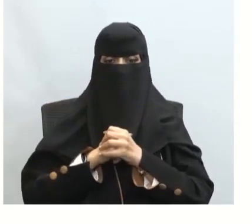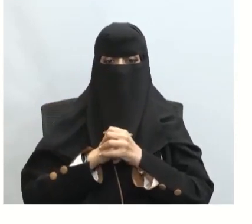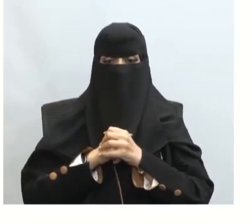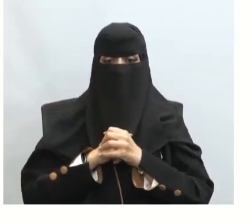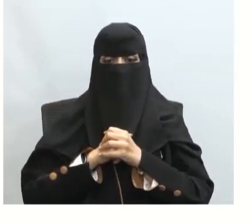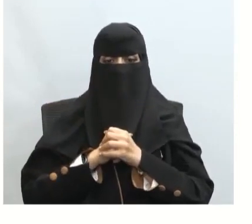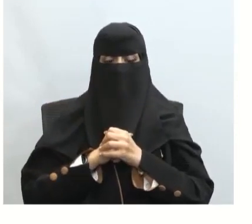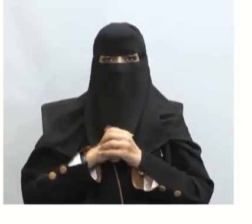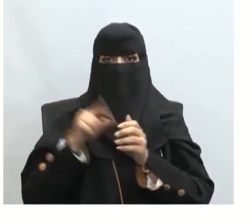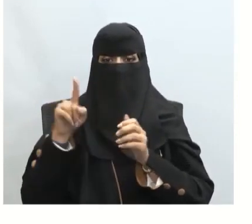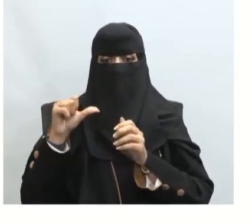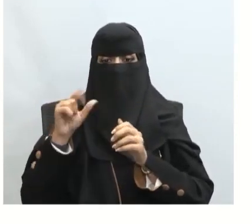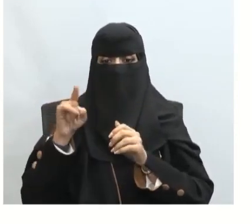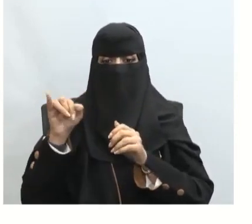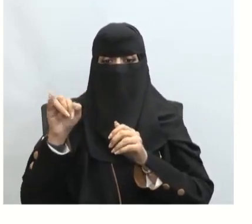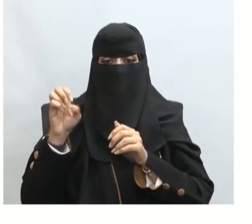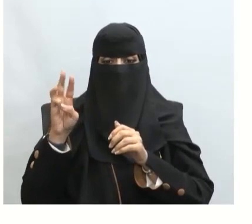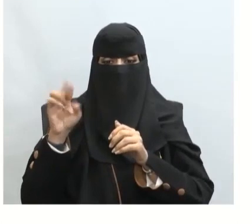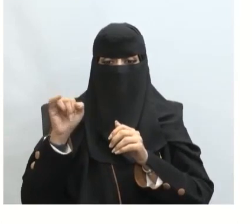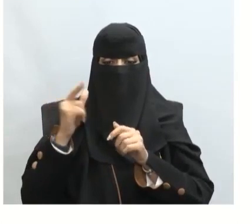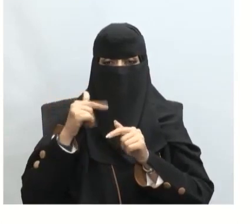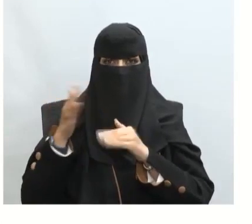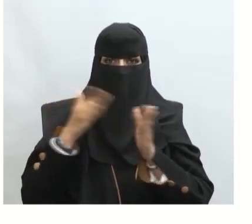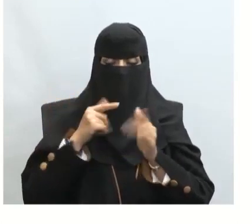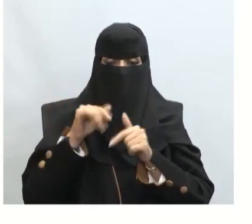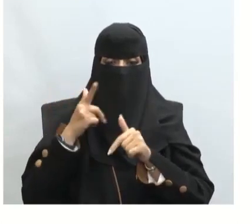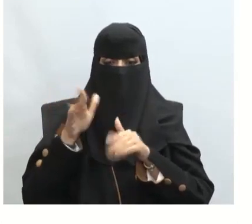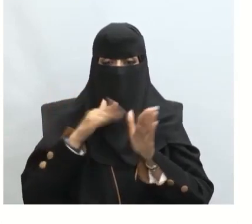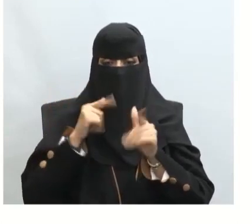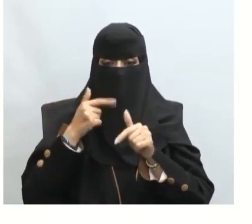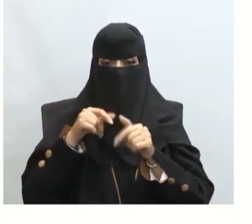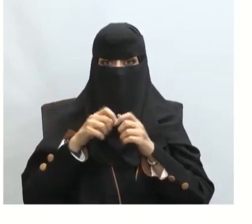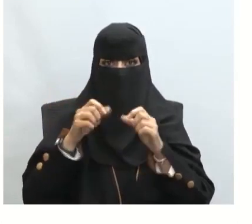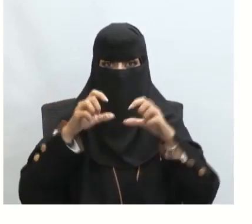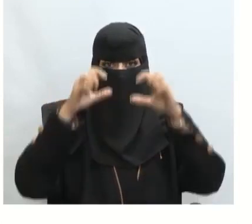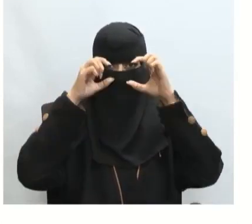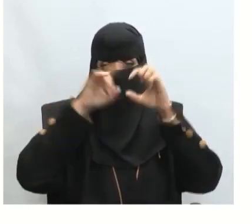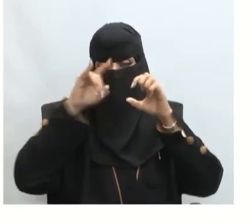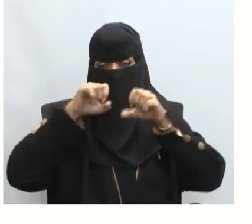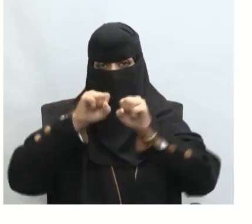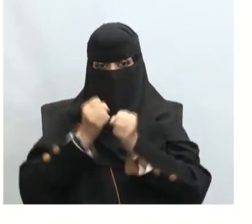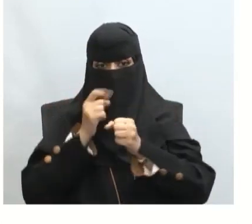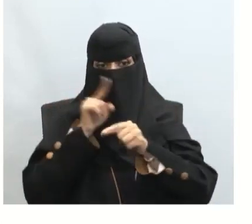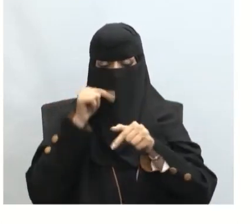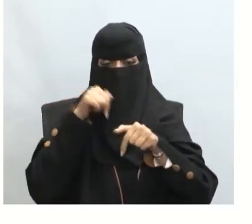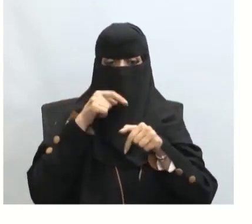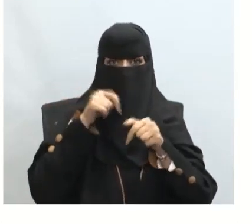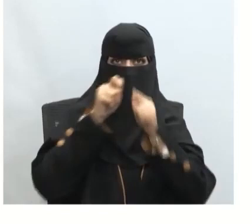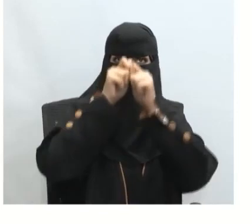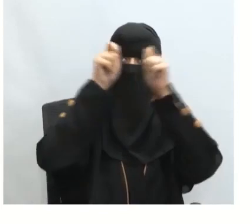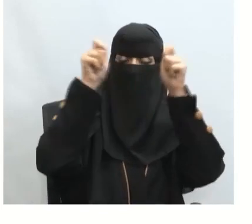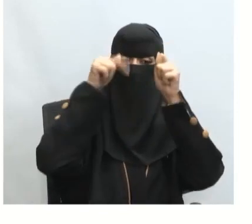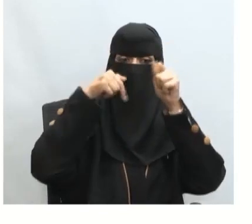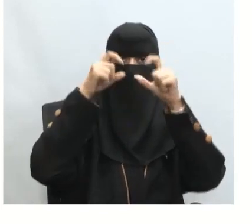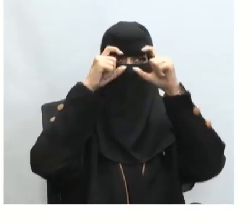الثالث الان بول ميث كلايت في الزجاج غير قابل للكسر للنوافذ